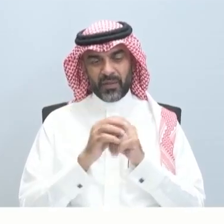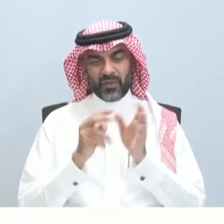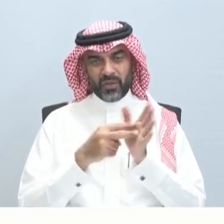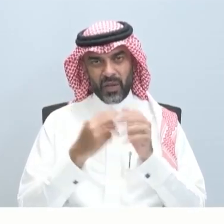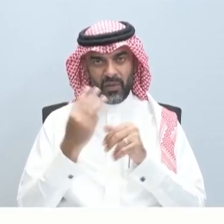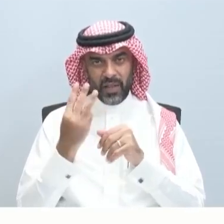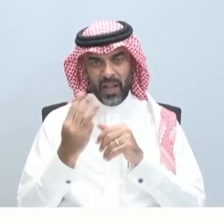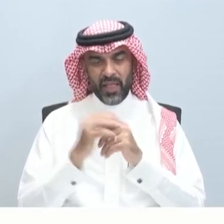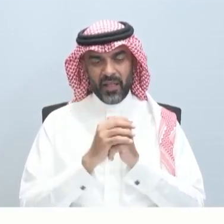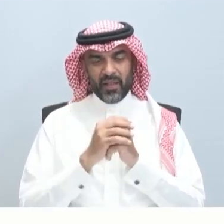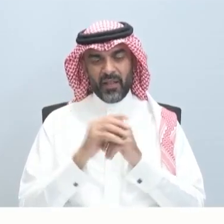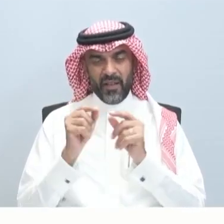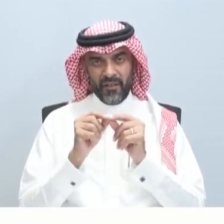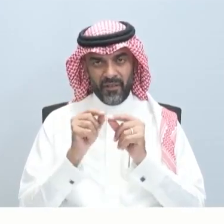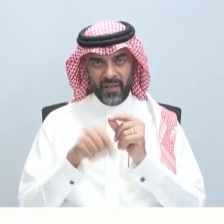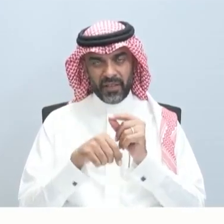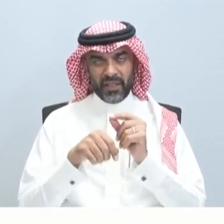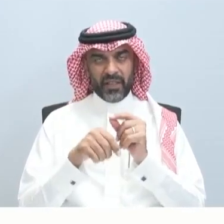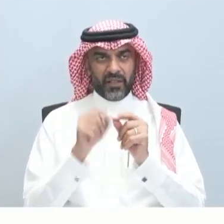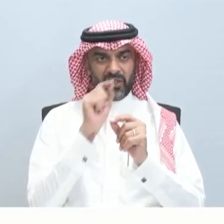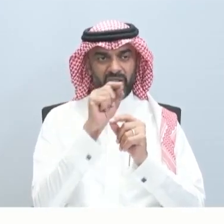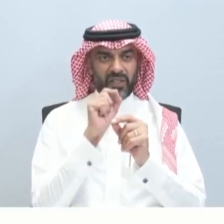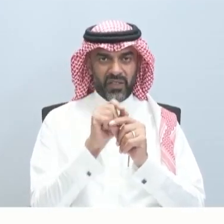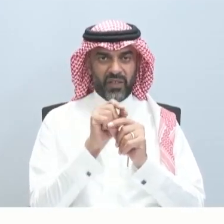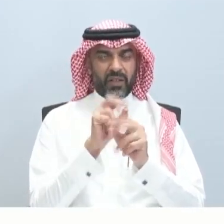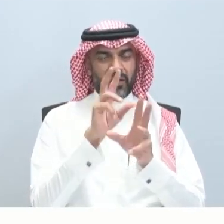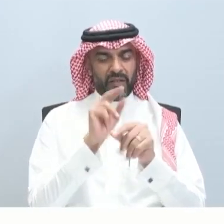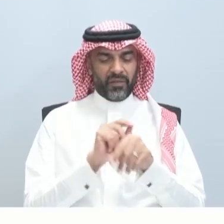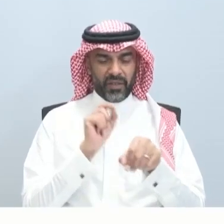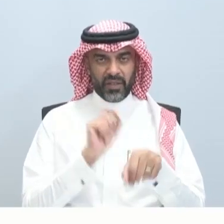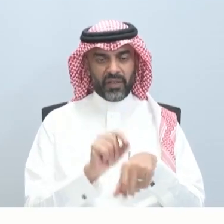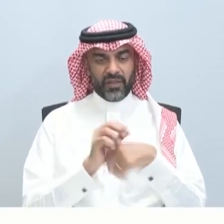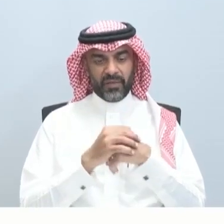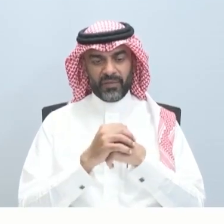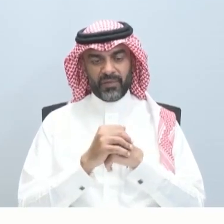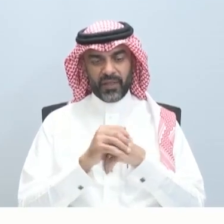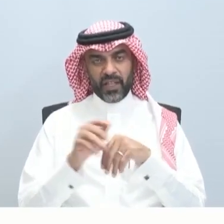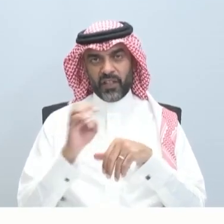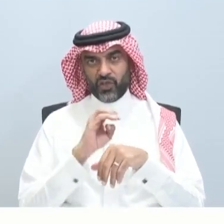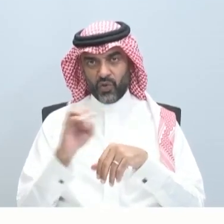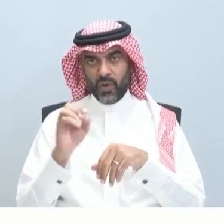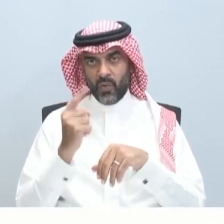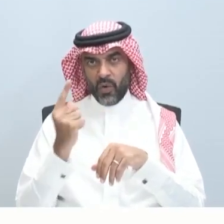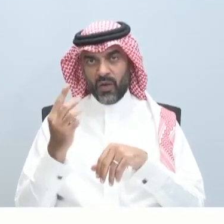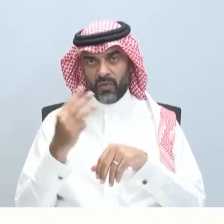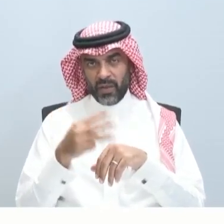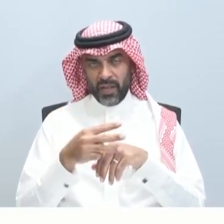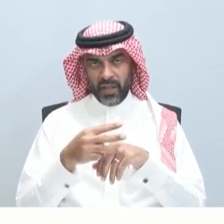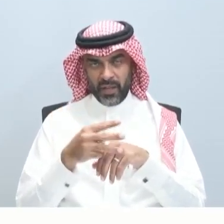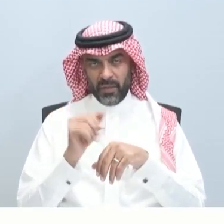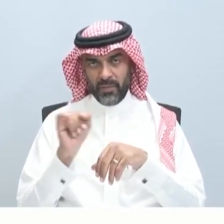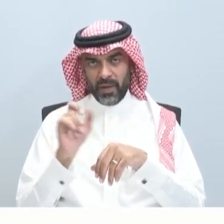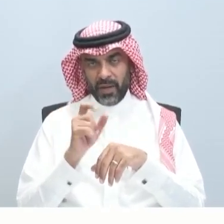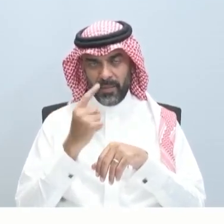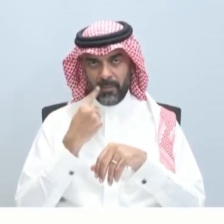ثلاثه الفاصله تنزل هنا صفر مطروحا منها صفر صفر اذا الاجابه هي 31